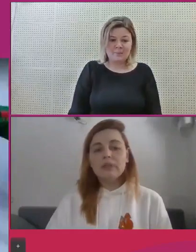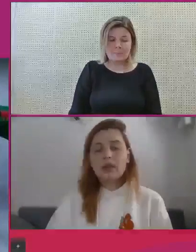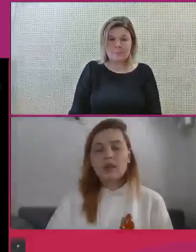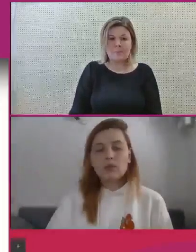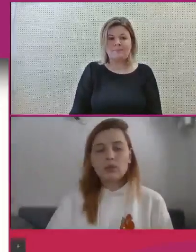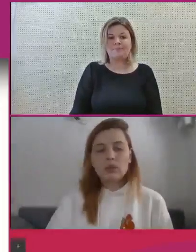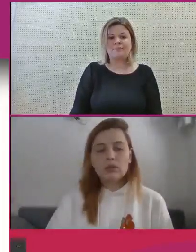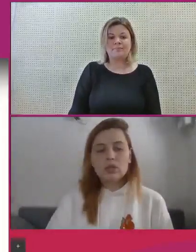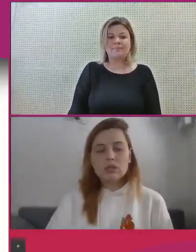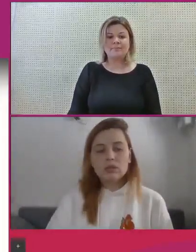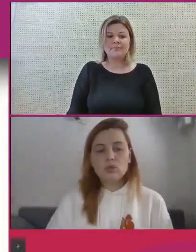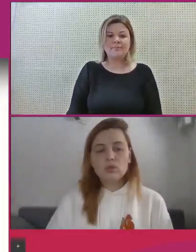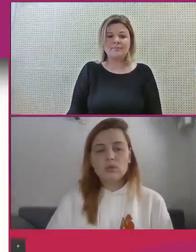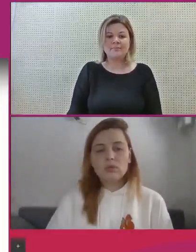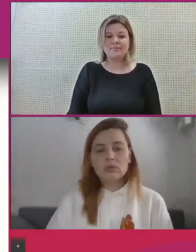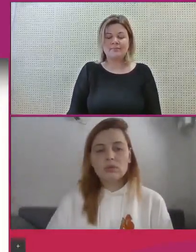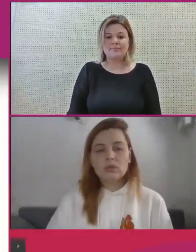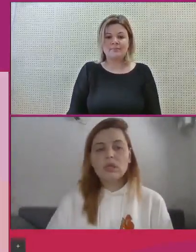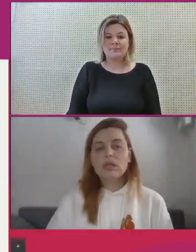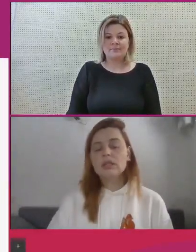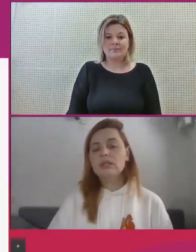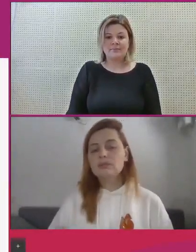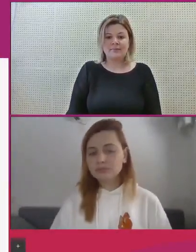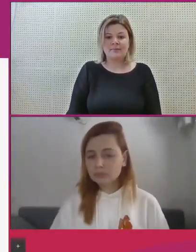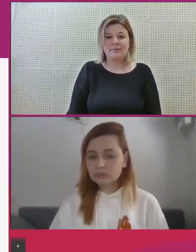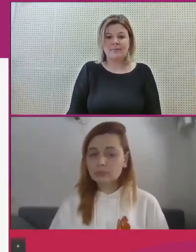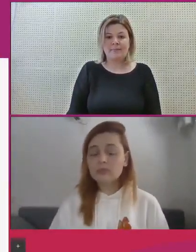Так, ой-ой-ой, сейчас, секундочку.